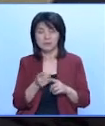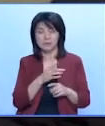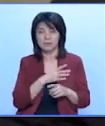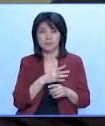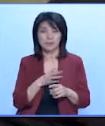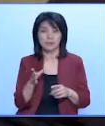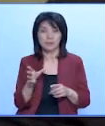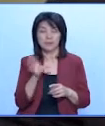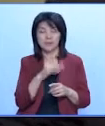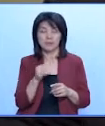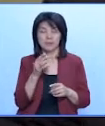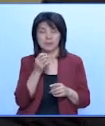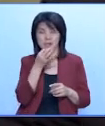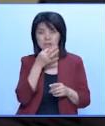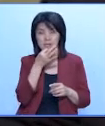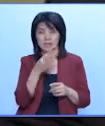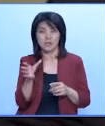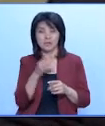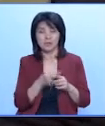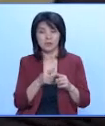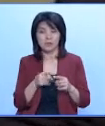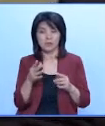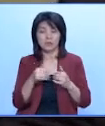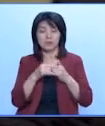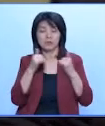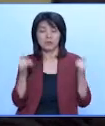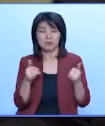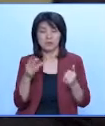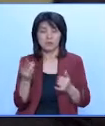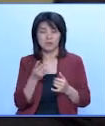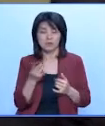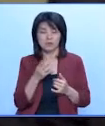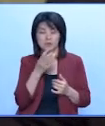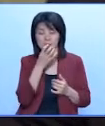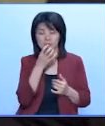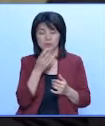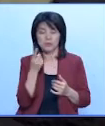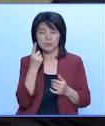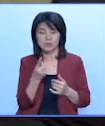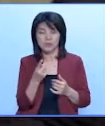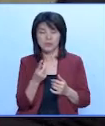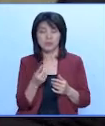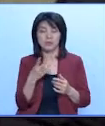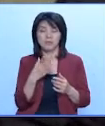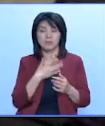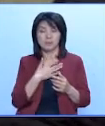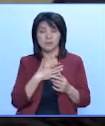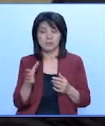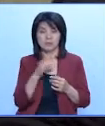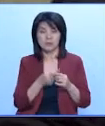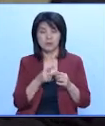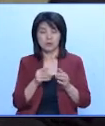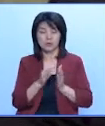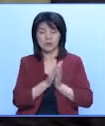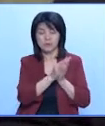құйылғанда жұмыртқаның дер нәсілдің жетілген дарақтардың дамуы үшін температура неғұрлым қолайлы болады. Осы үш тәулік ішінде біз авиациямен қажетті өңдеудің